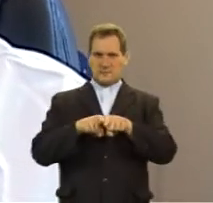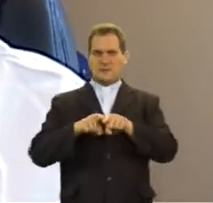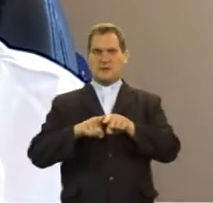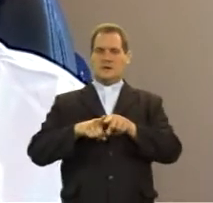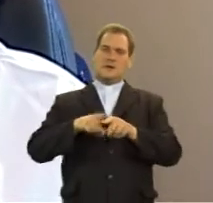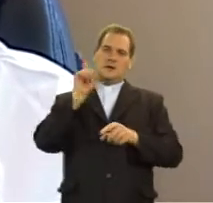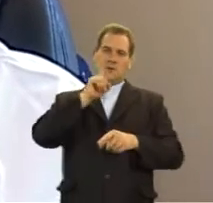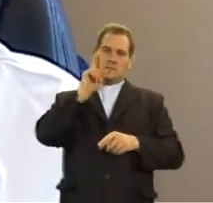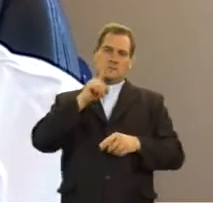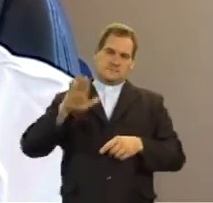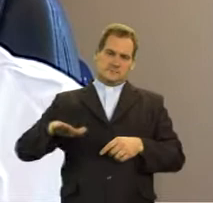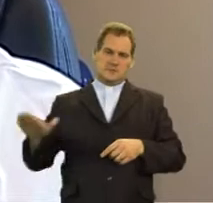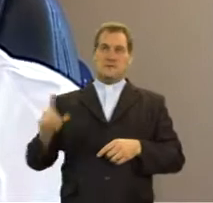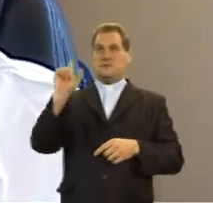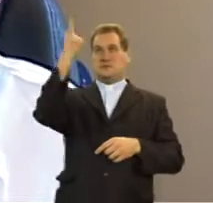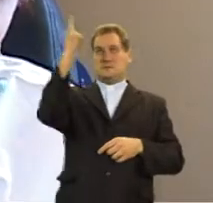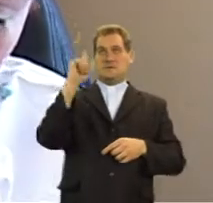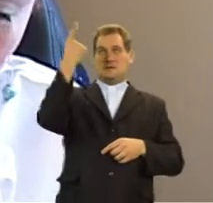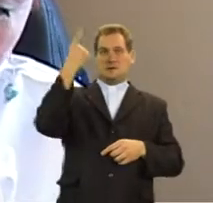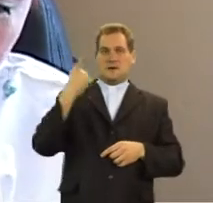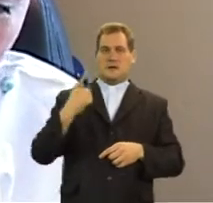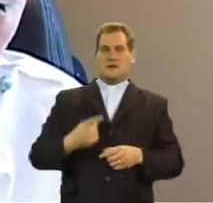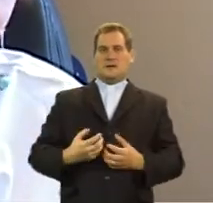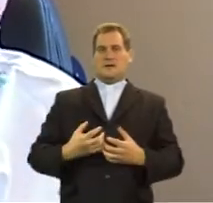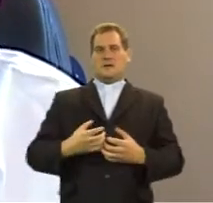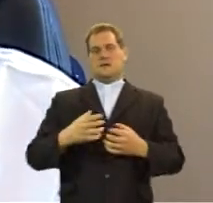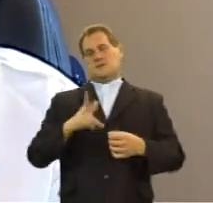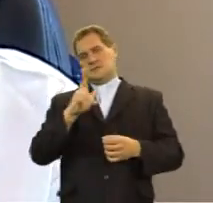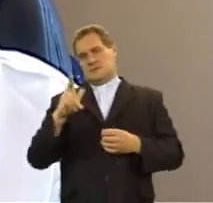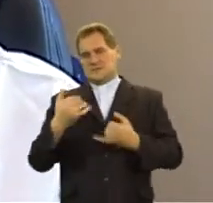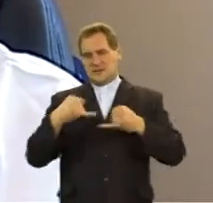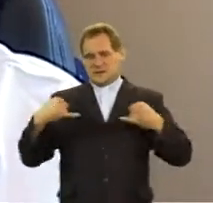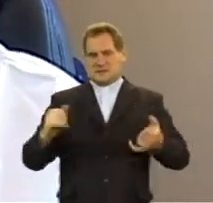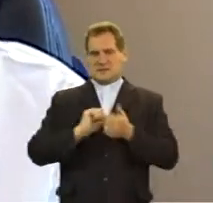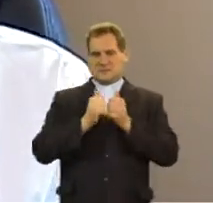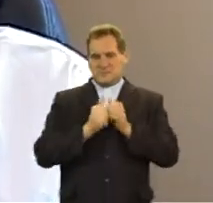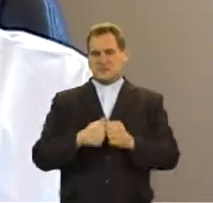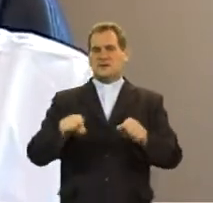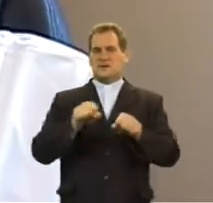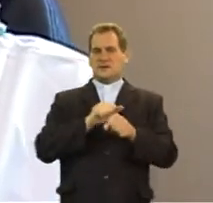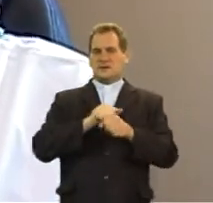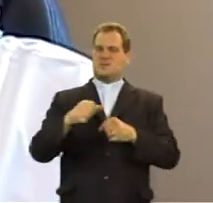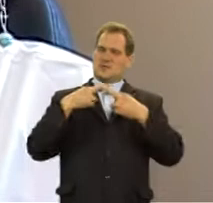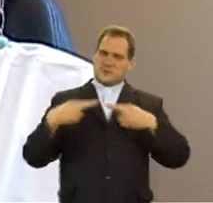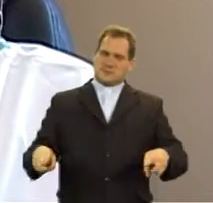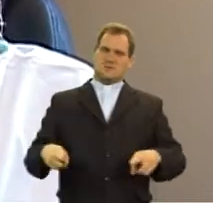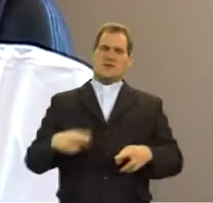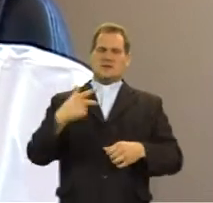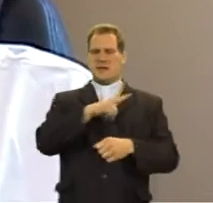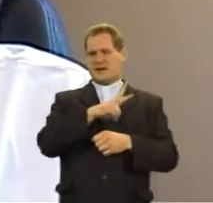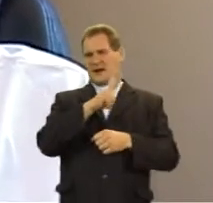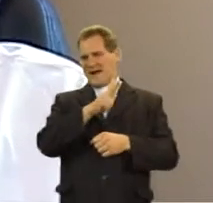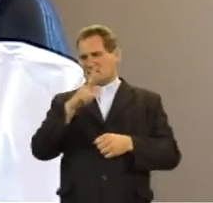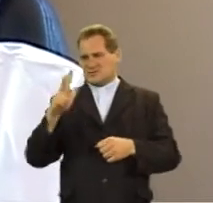że tak powiem, chce uprawiać lekkoatletykę. Także jest różnie. Nie każdy osiąga we wszystkich dyscyplinach, że tak powiem,